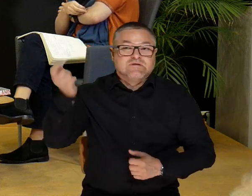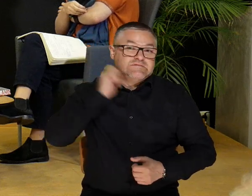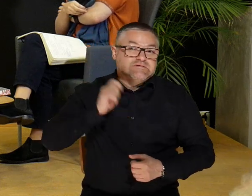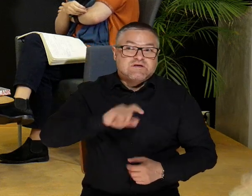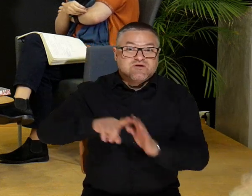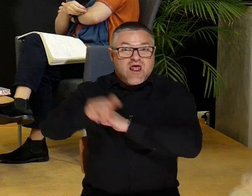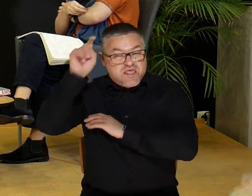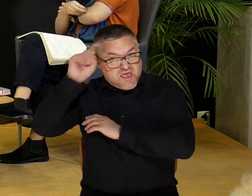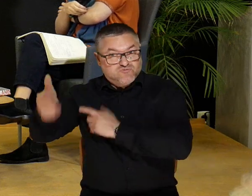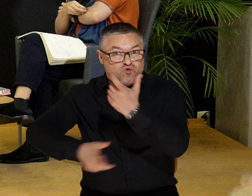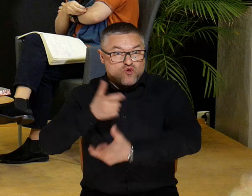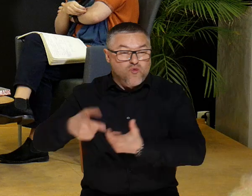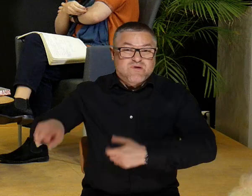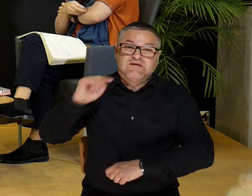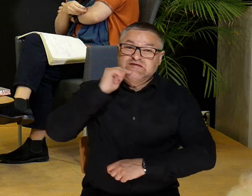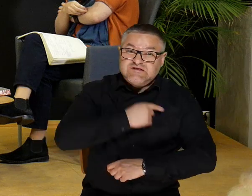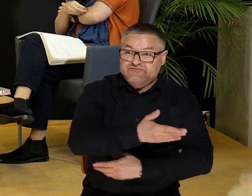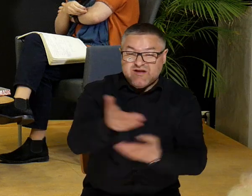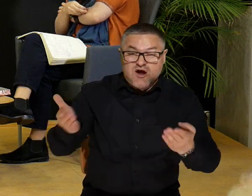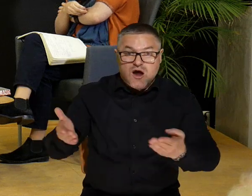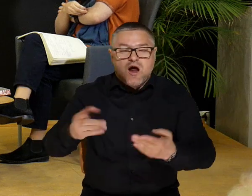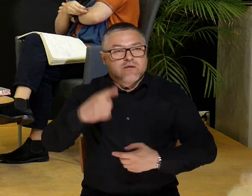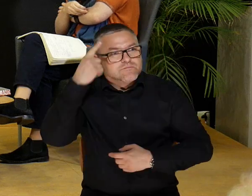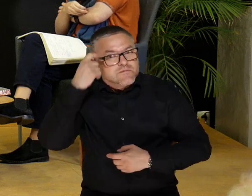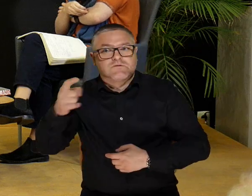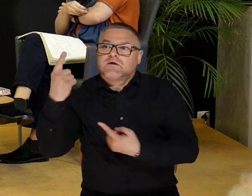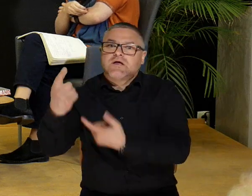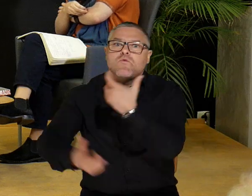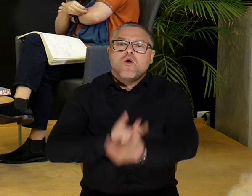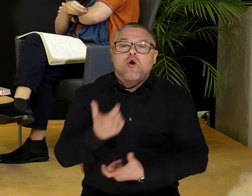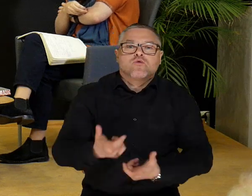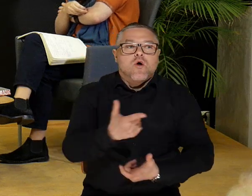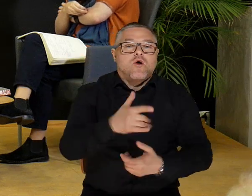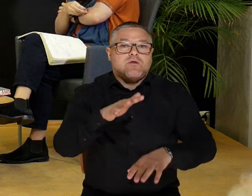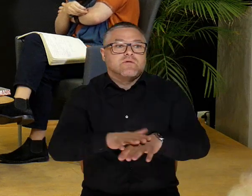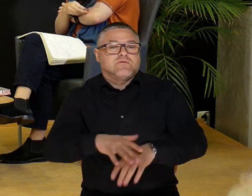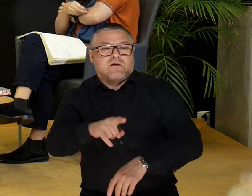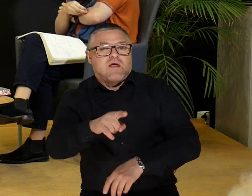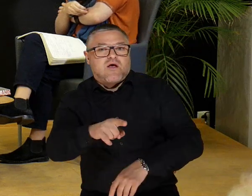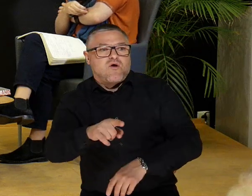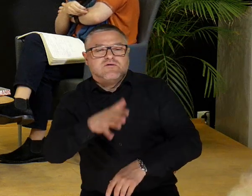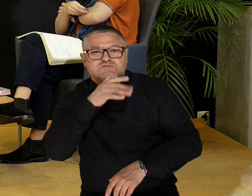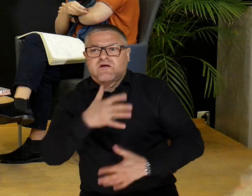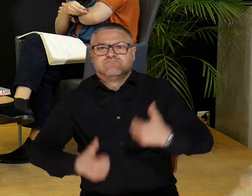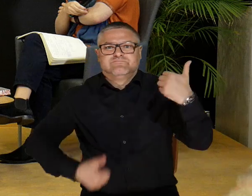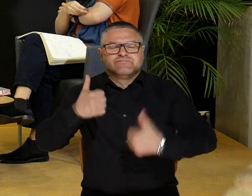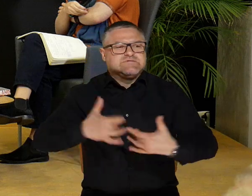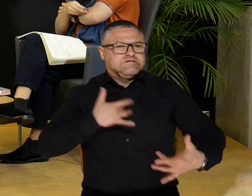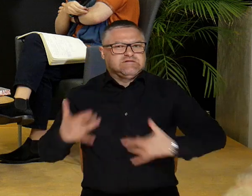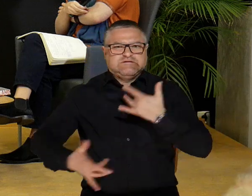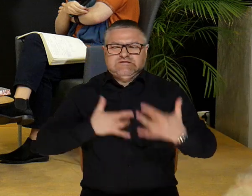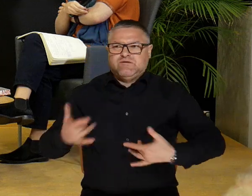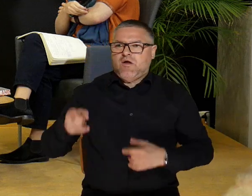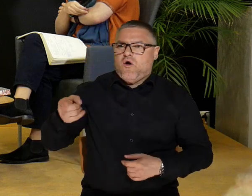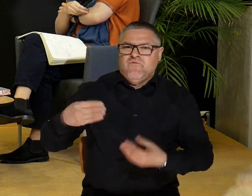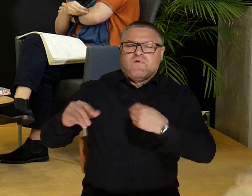dokonane przez Niemców, ale niech upamiętnią wreszcie zbrodnie dokonane przez nich samych. I oni zaczynają traktować Żydów jako rywali w cierpieniu. I to jest